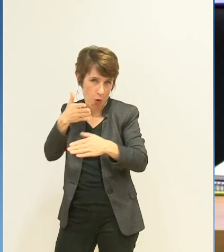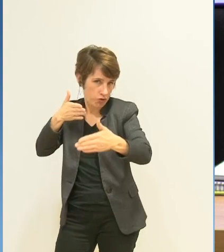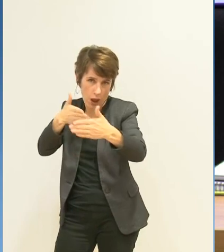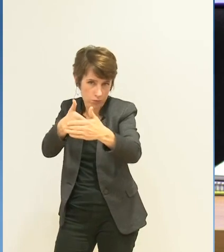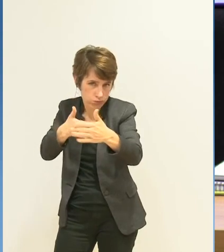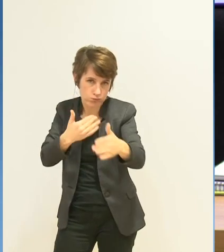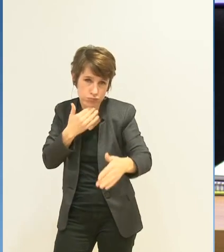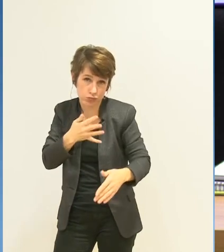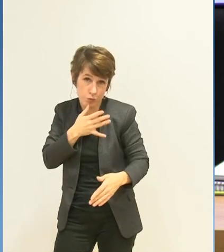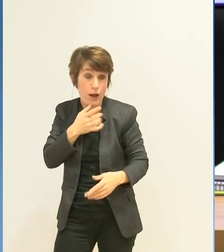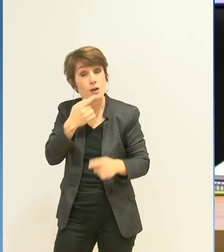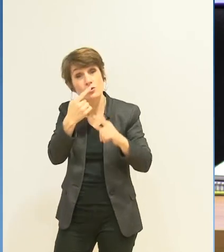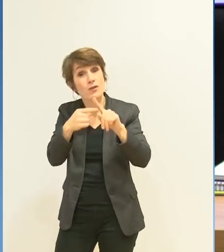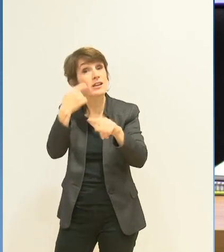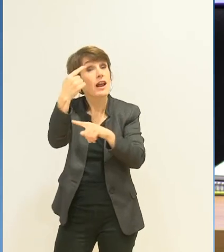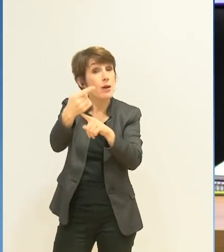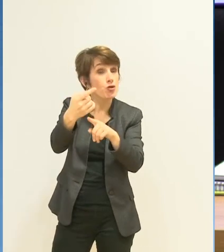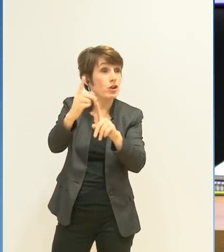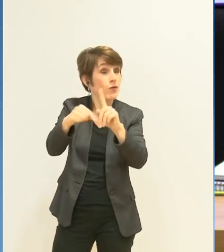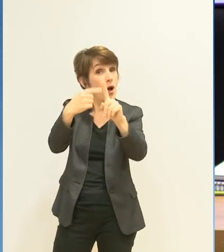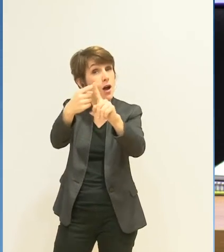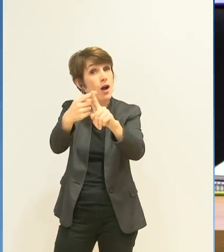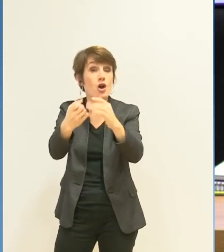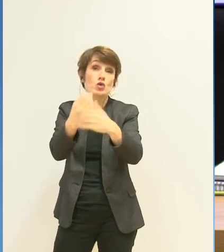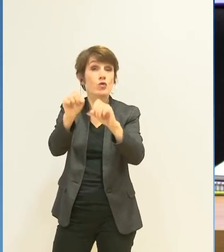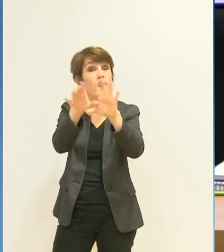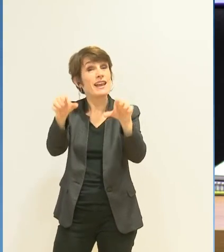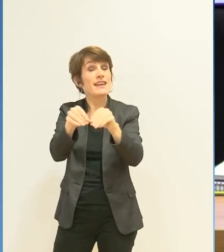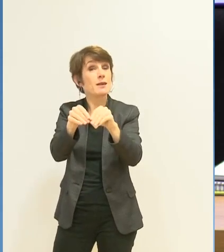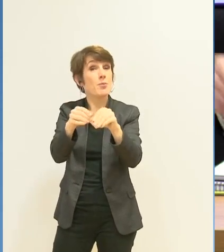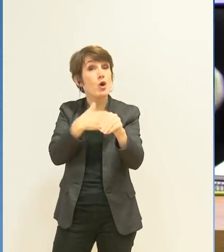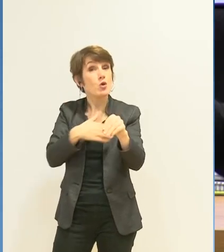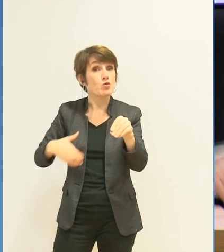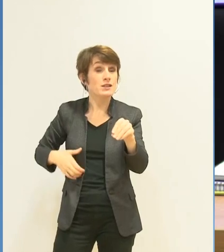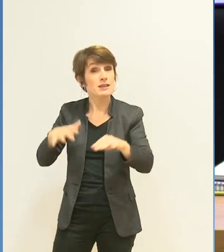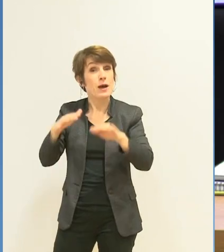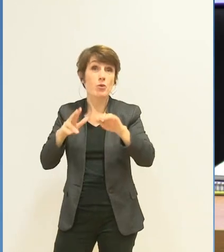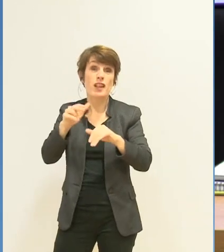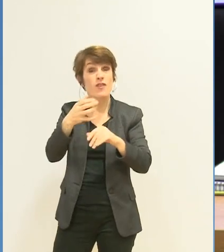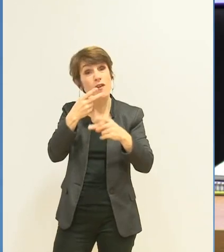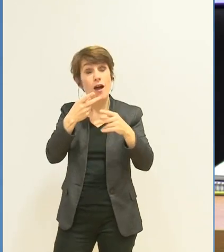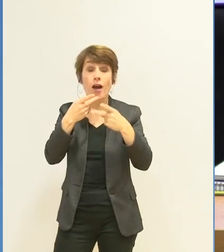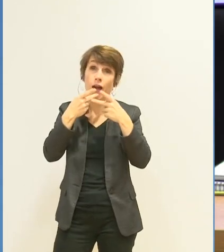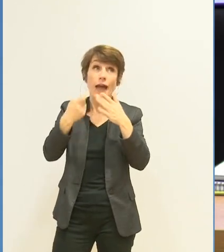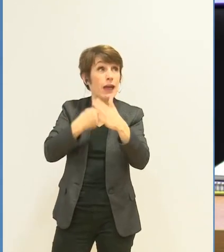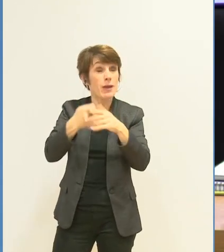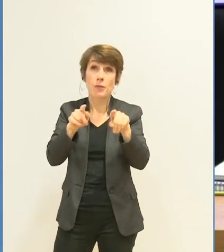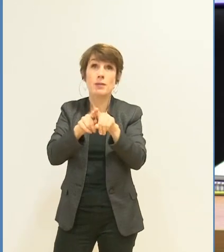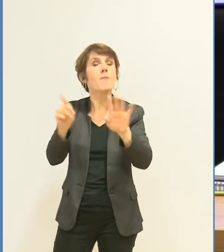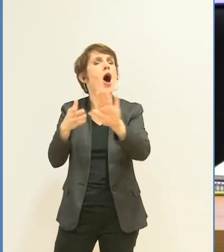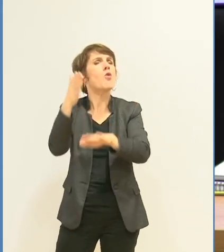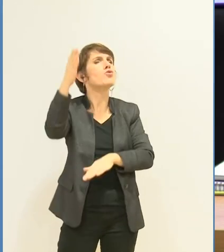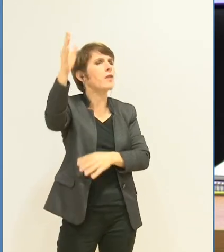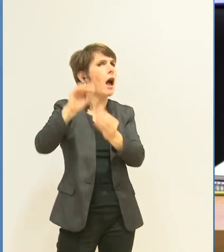la prochaine municipalité quelle qu'elle soit sans faste f10 ma demain demain tous repérés c'est le faudra qu elle supporte au